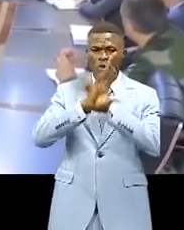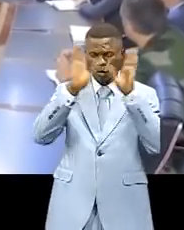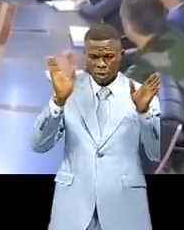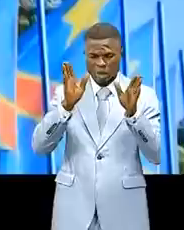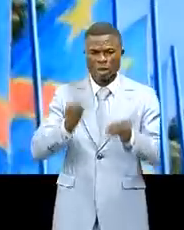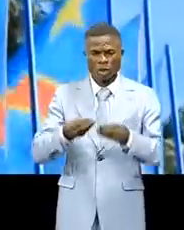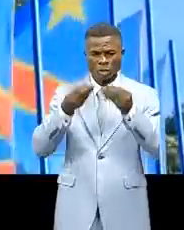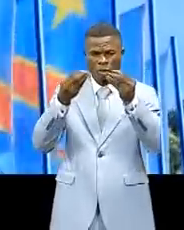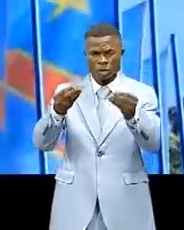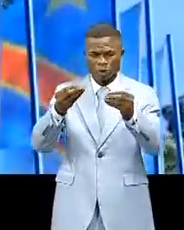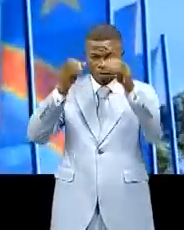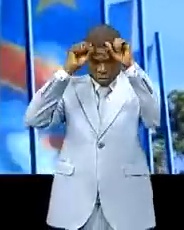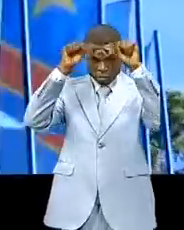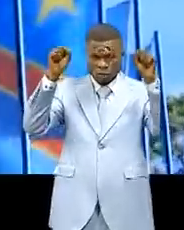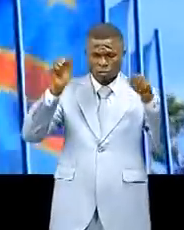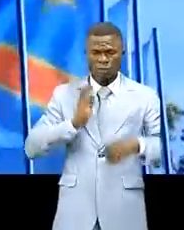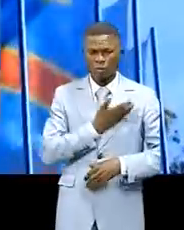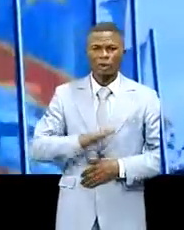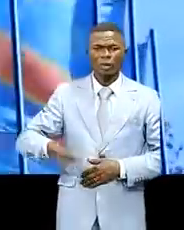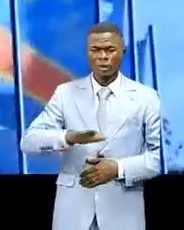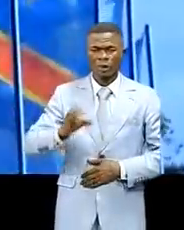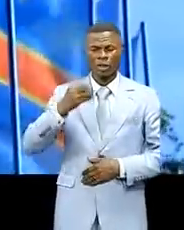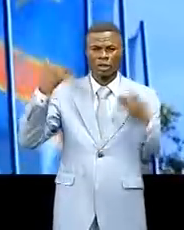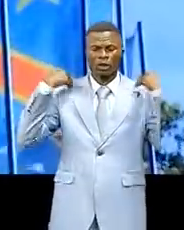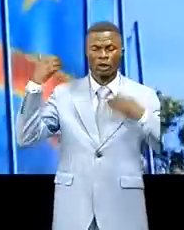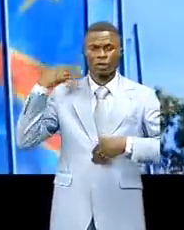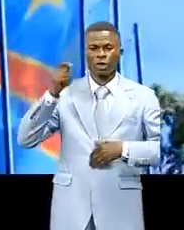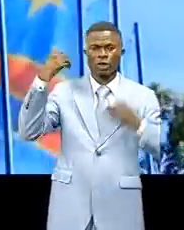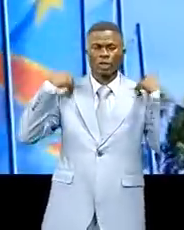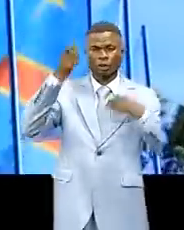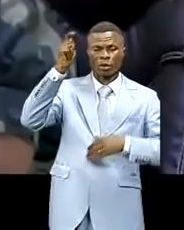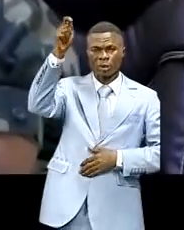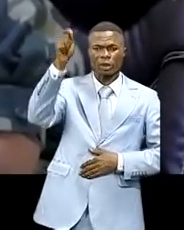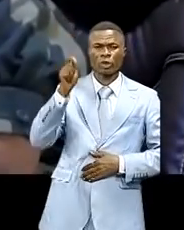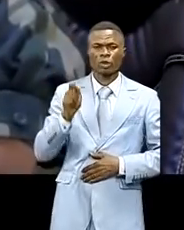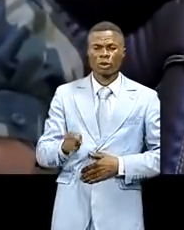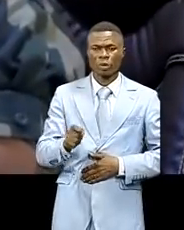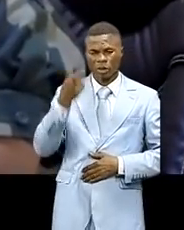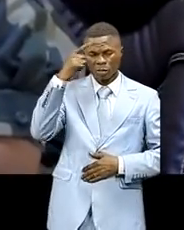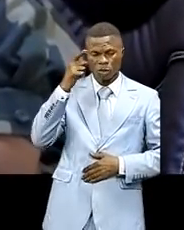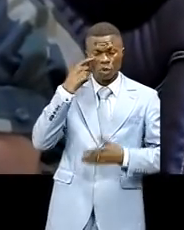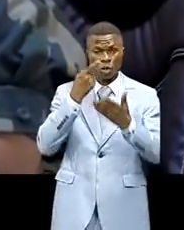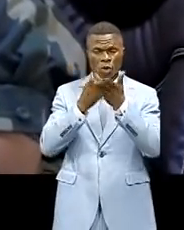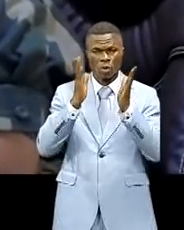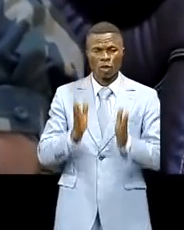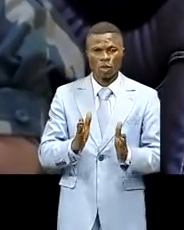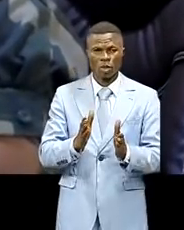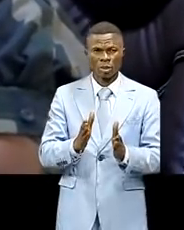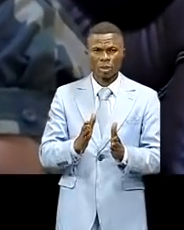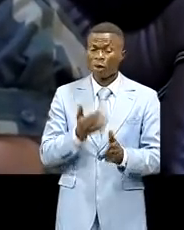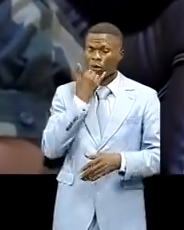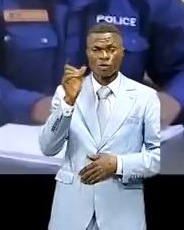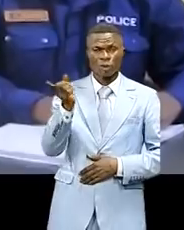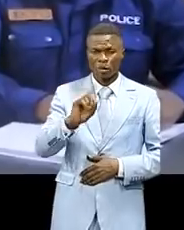données par le président de la république chef de l'état et commandant suprême des forces armées ou l'observance stricte et sans faille